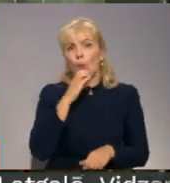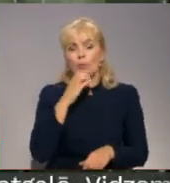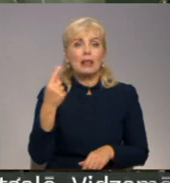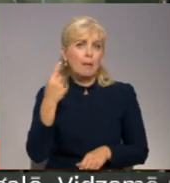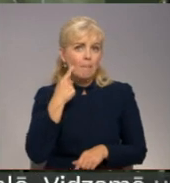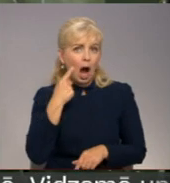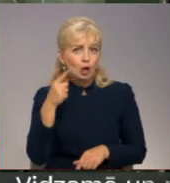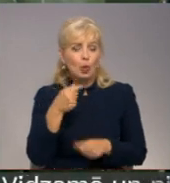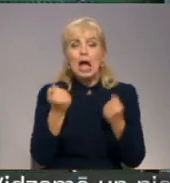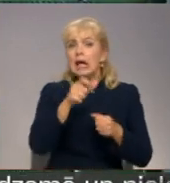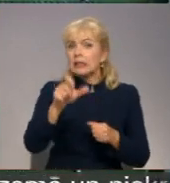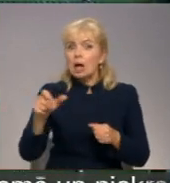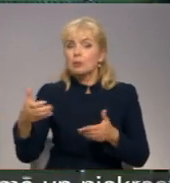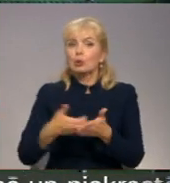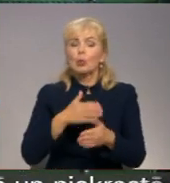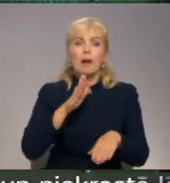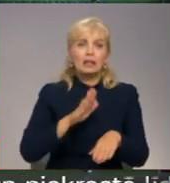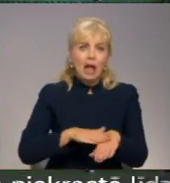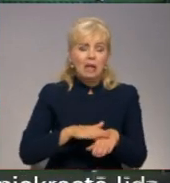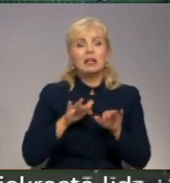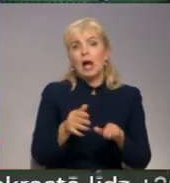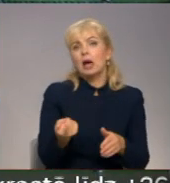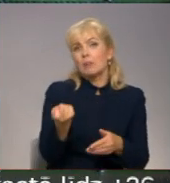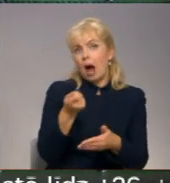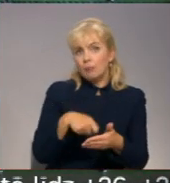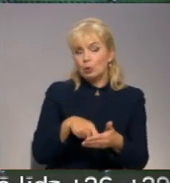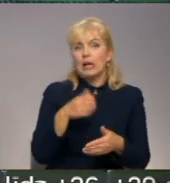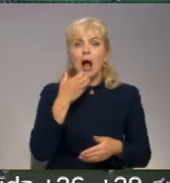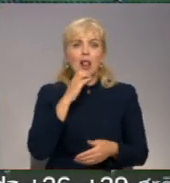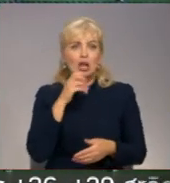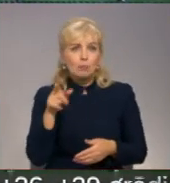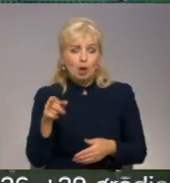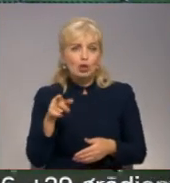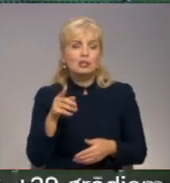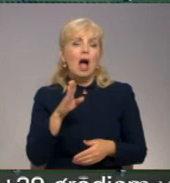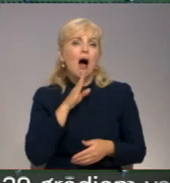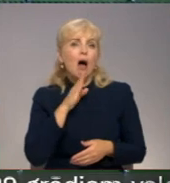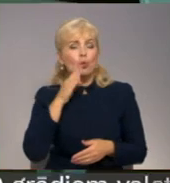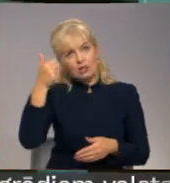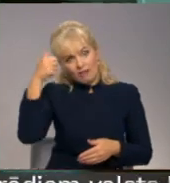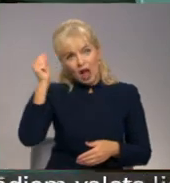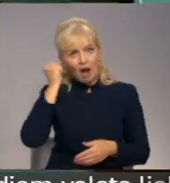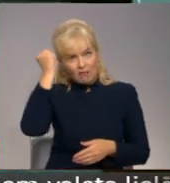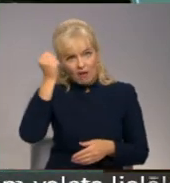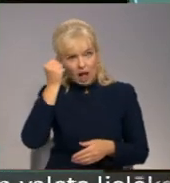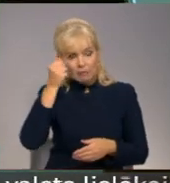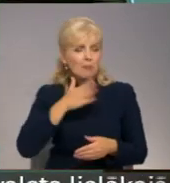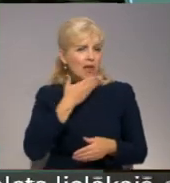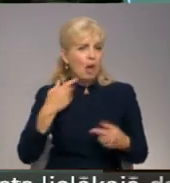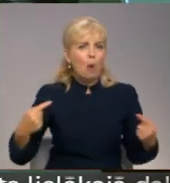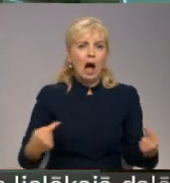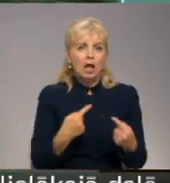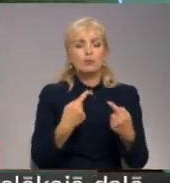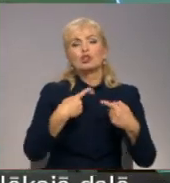Madonā. Darbinieku trūkuma dēļ uz laiku darbība apturēta Limbažos, savukārt Alūksnē, Valkā un Valmierā neatbilstoša